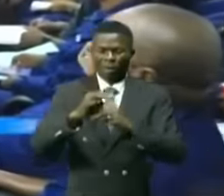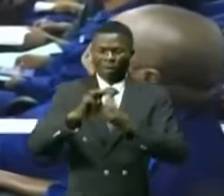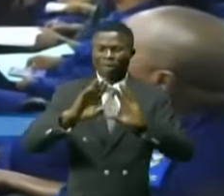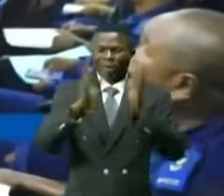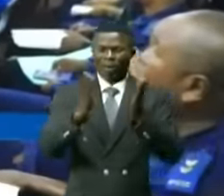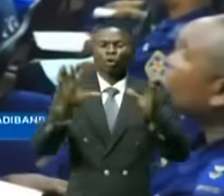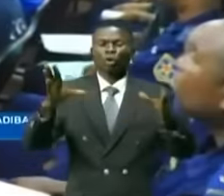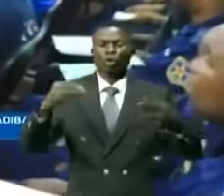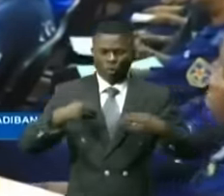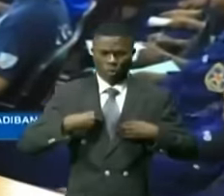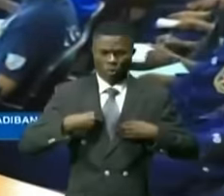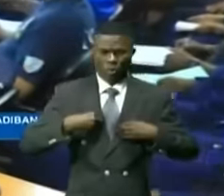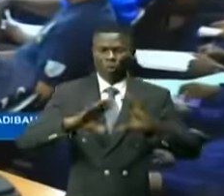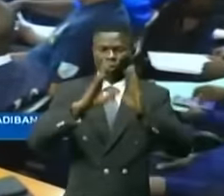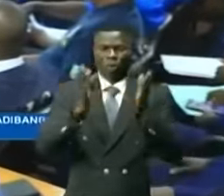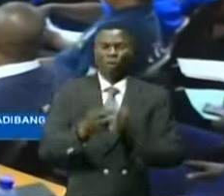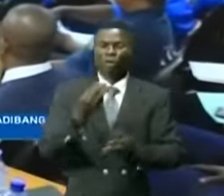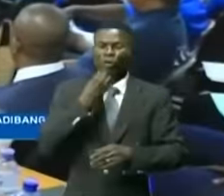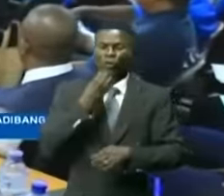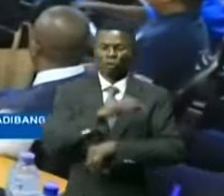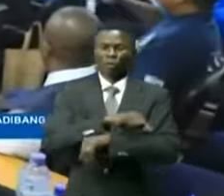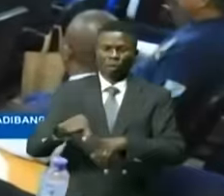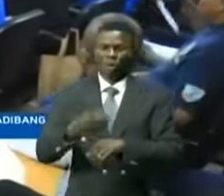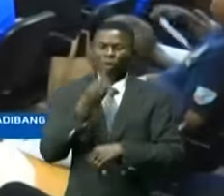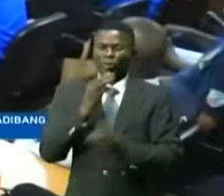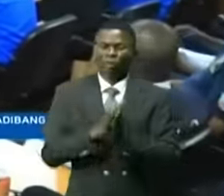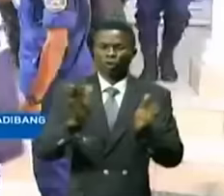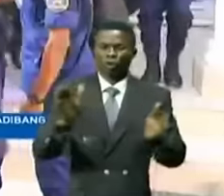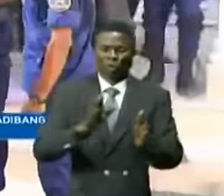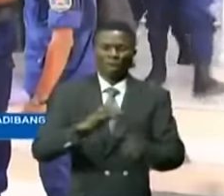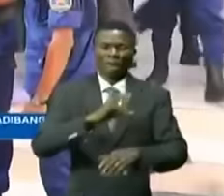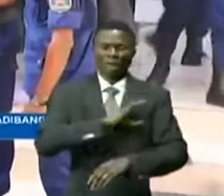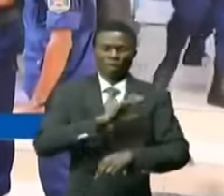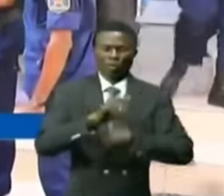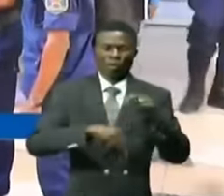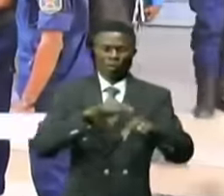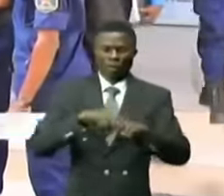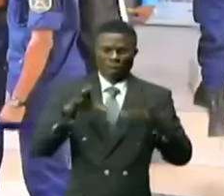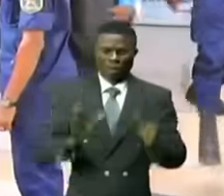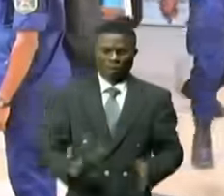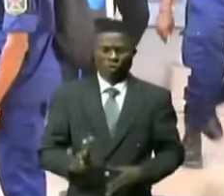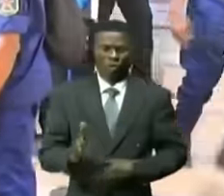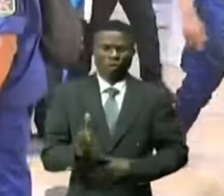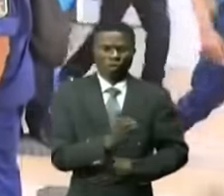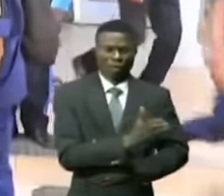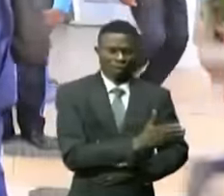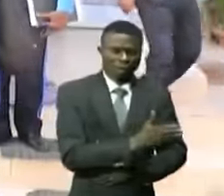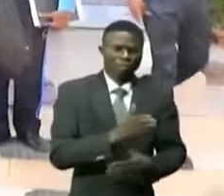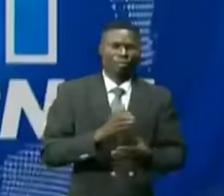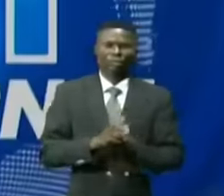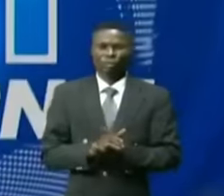sur 5 par tous les chefs d'antenne de l'inspection générale de la police nationale congolaise.